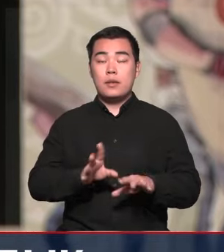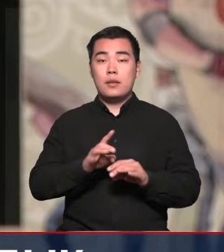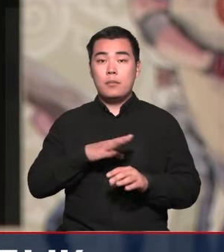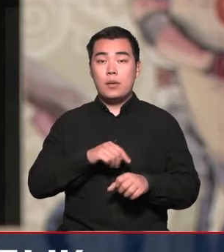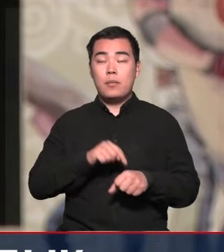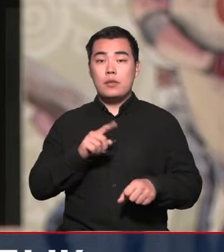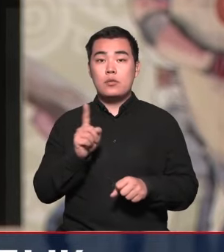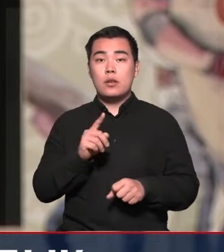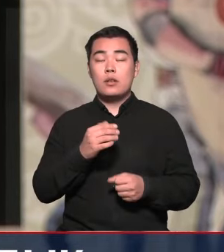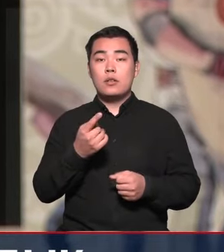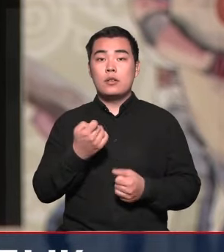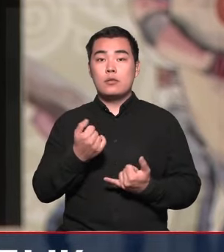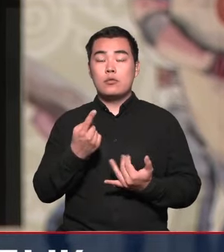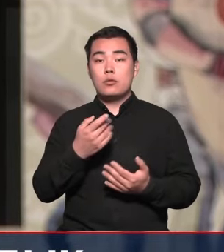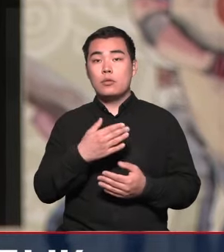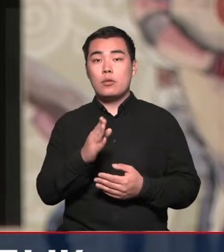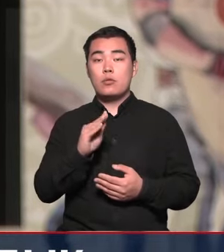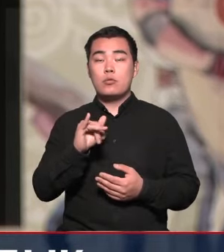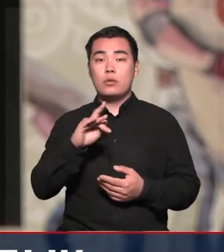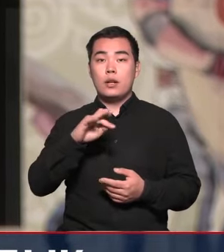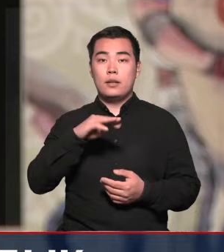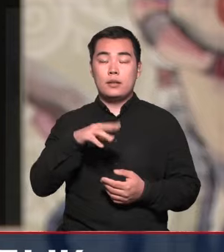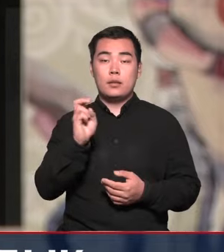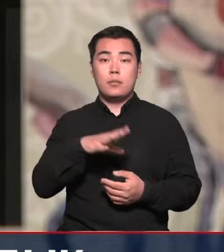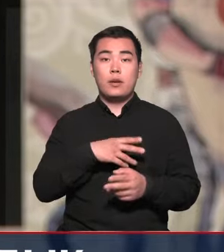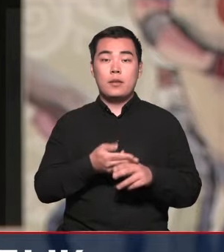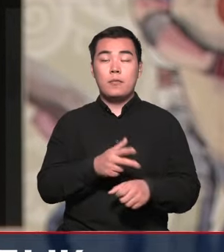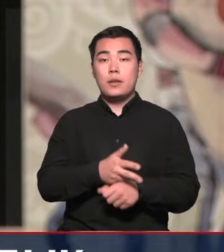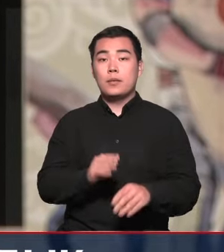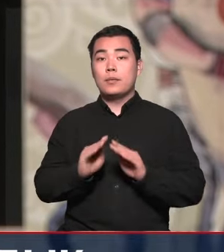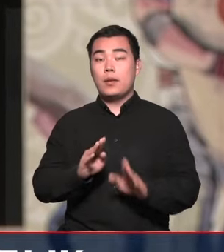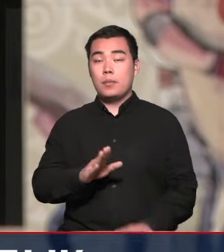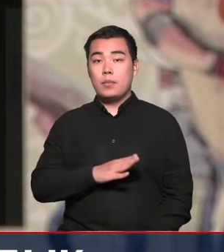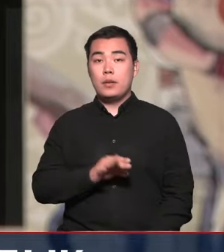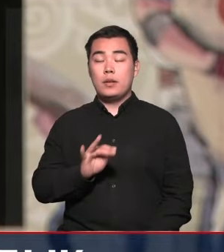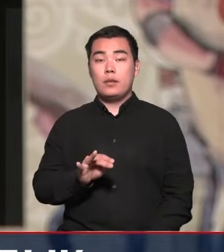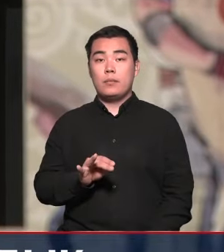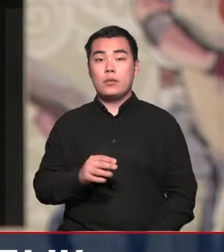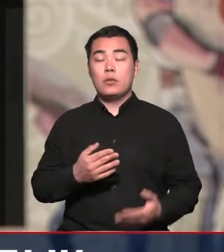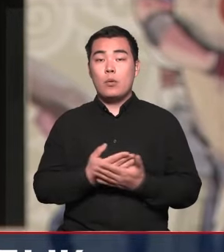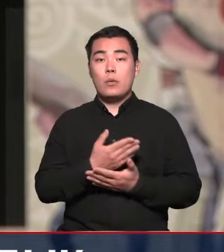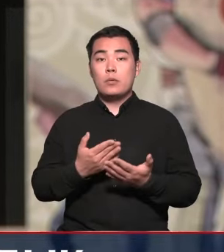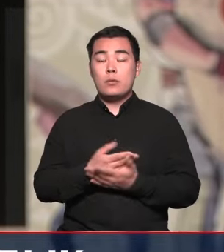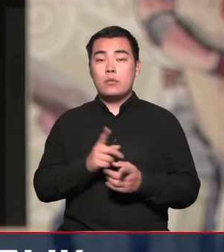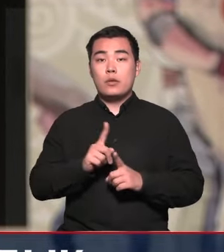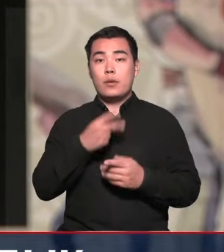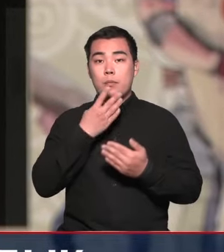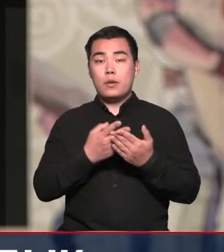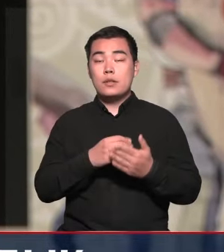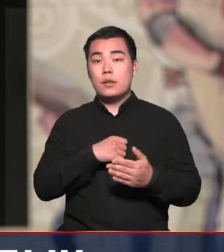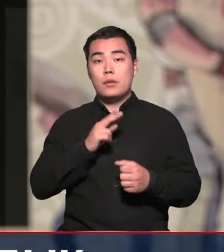астам шетелдік журналистер болды. Солар соны бәрін көрді. Біз бейнеролик жасадық. Жаңағы қолдама беретін